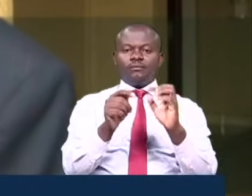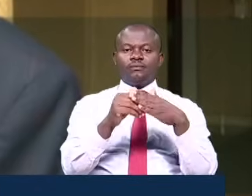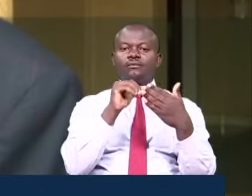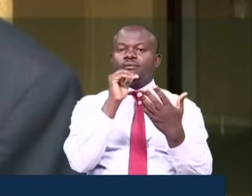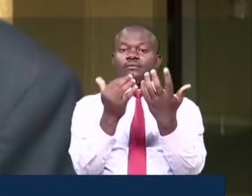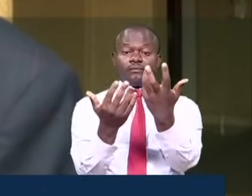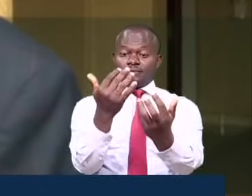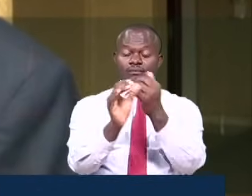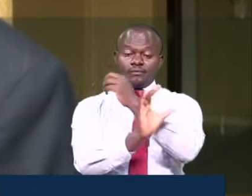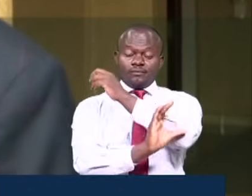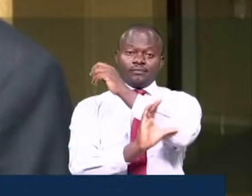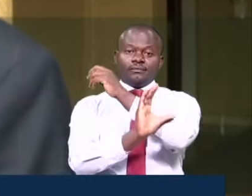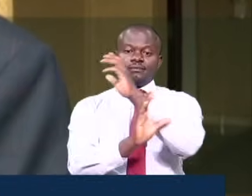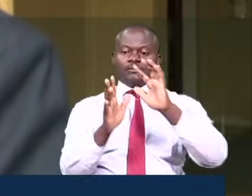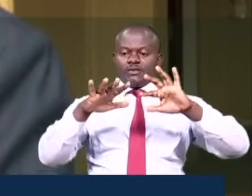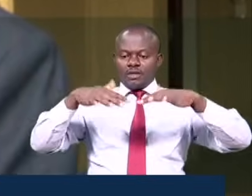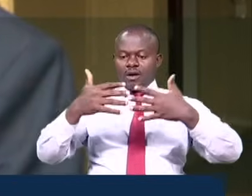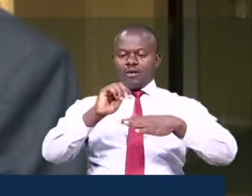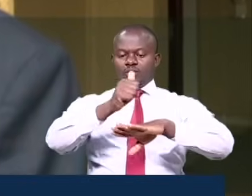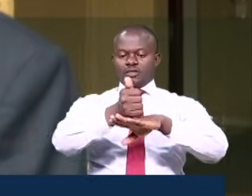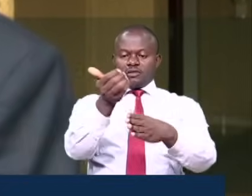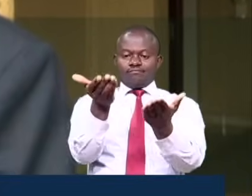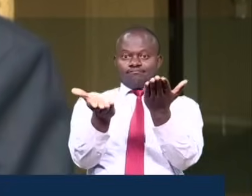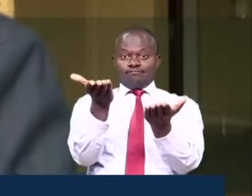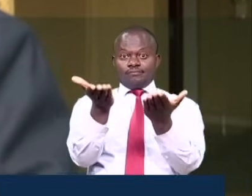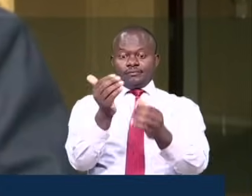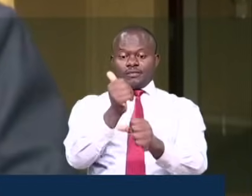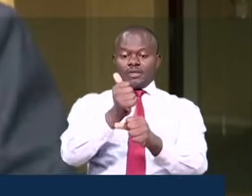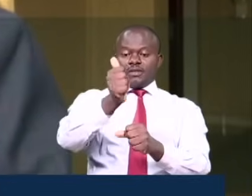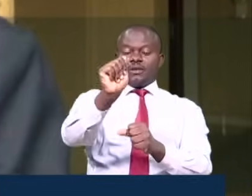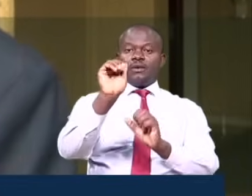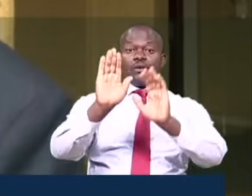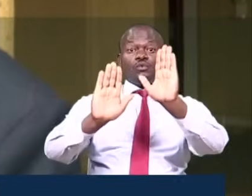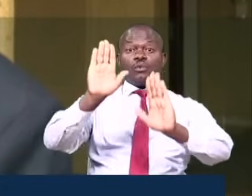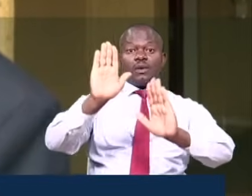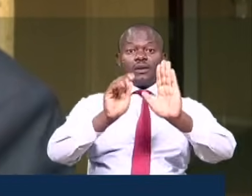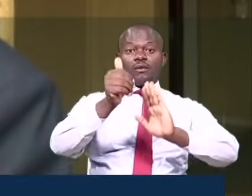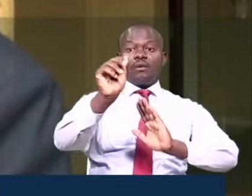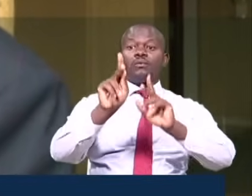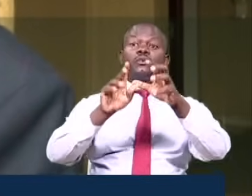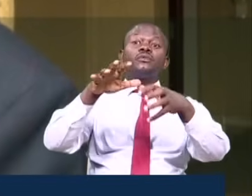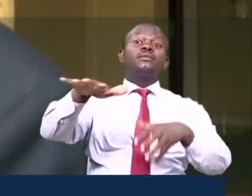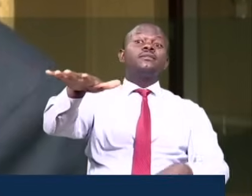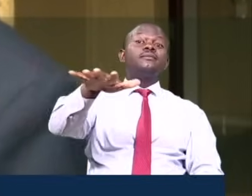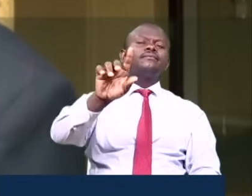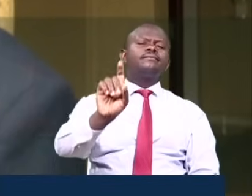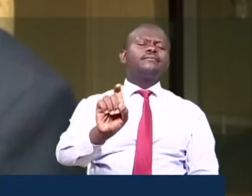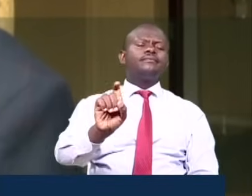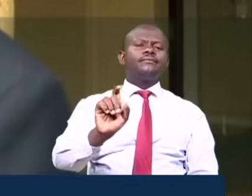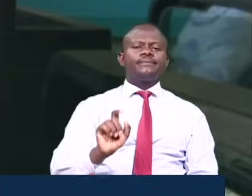ntimutwike igihugu. Ni gute rero ushyira ku munzani akazi kawe n'uruhare rwawe muri sosiyete.